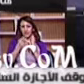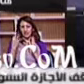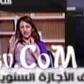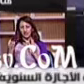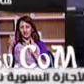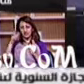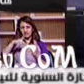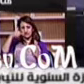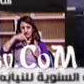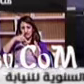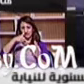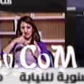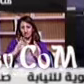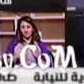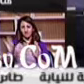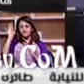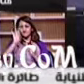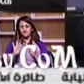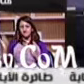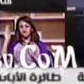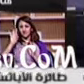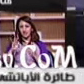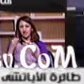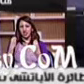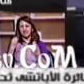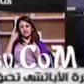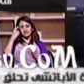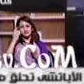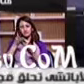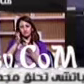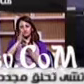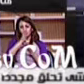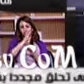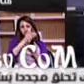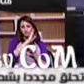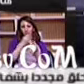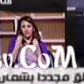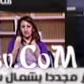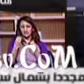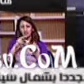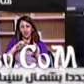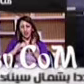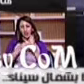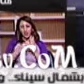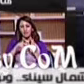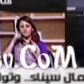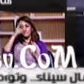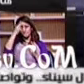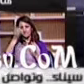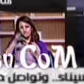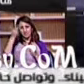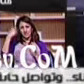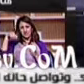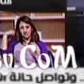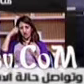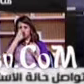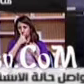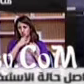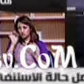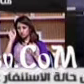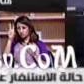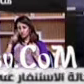و ما عندناش لسه التصور النهائي بتاع مساله بعدض الرحيل لسه ما وصلناش للطرح النهائي ولكن عندنا